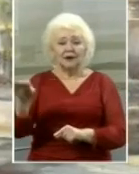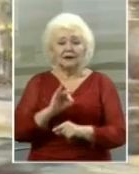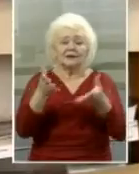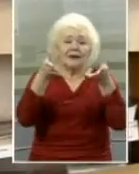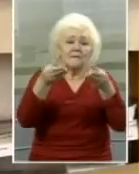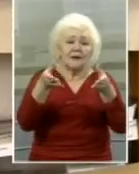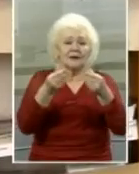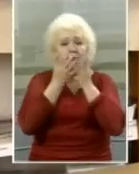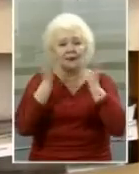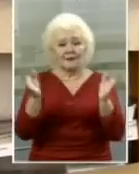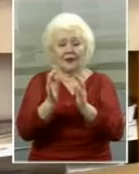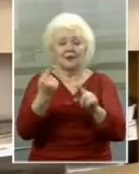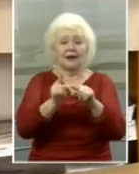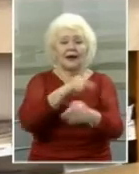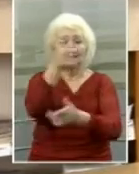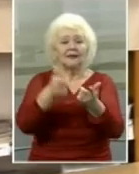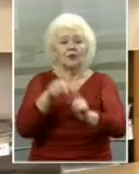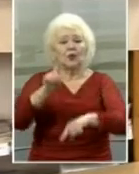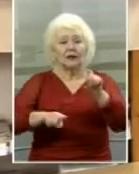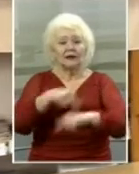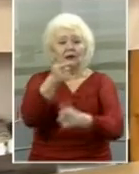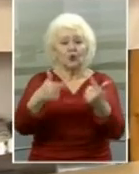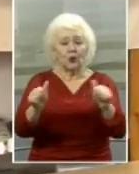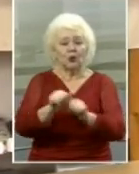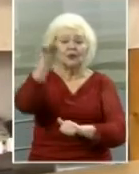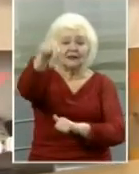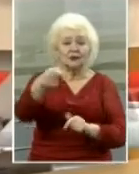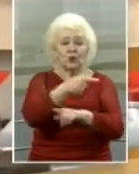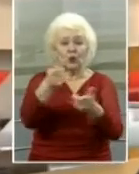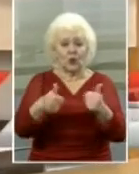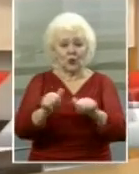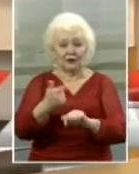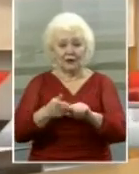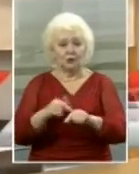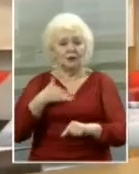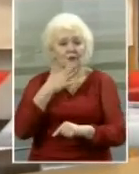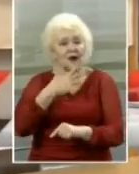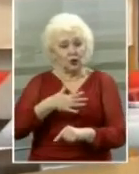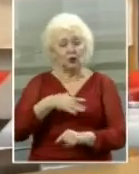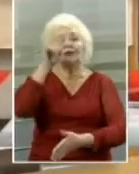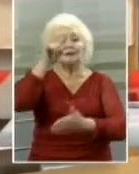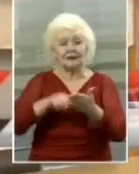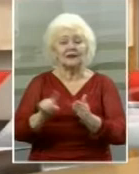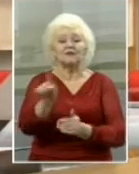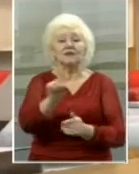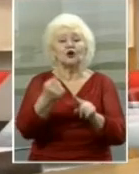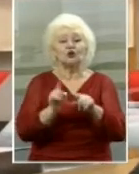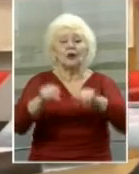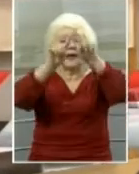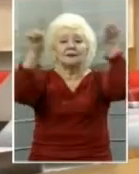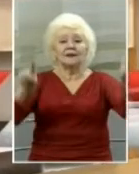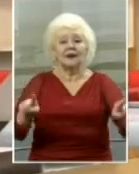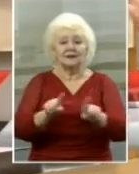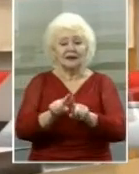теплий. Це город, це рідний город, це той город, який ми любимо. І сподіваємося, що ці картини,